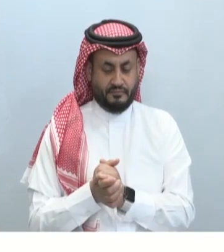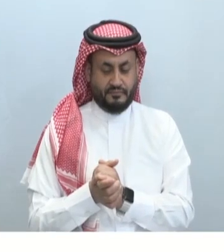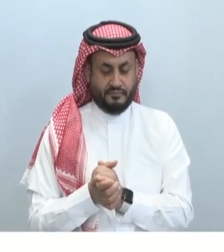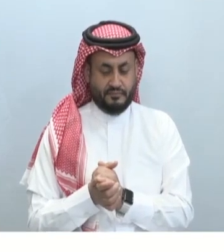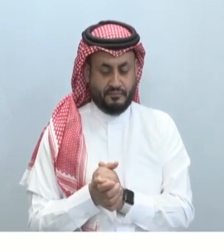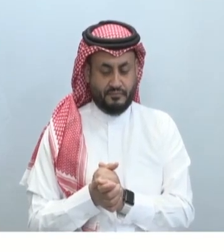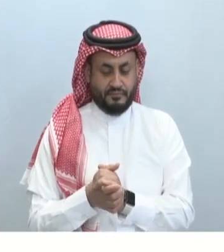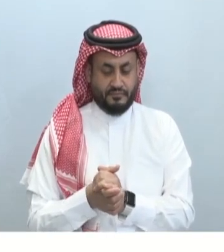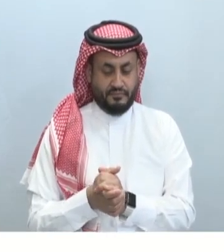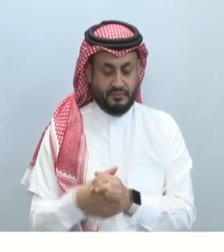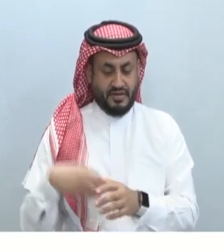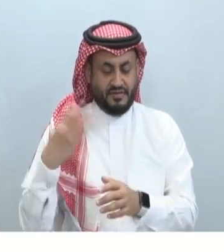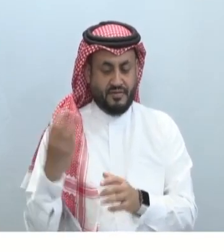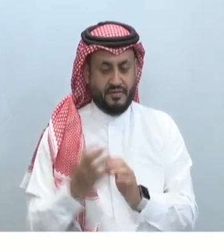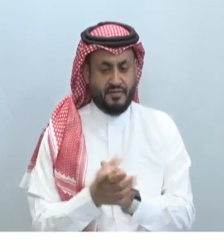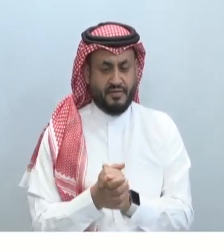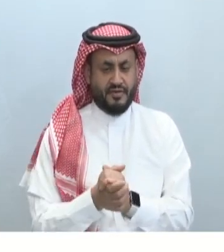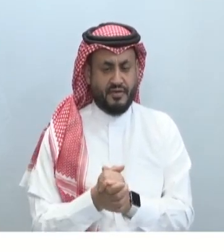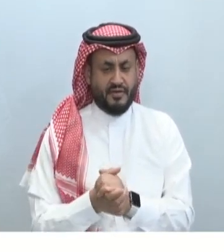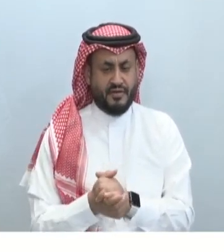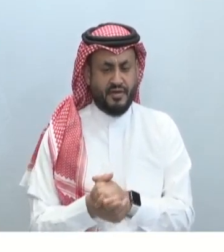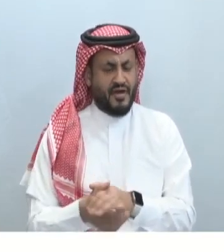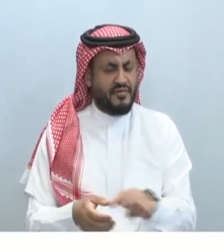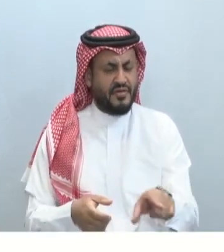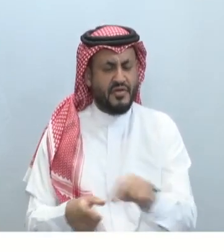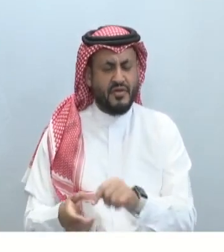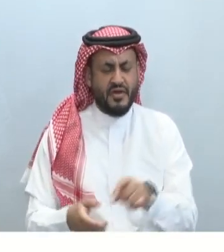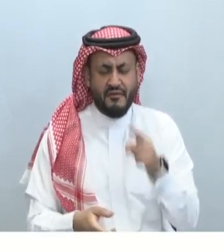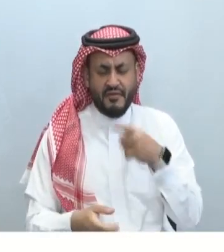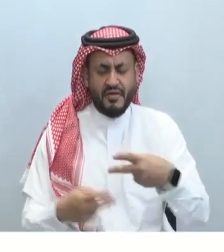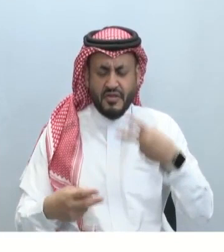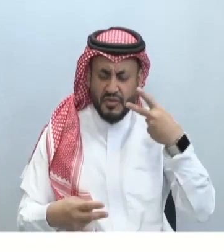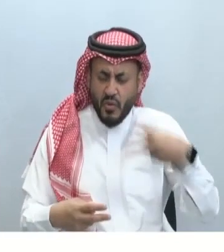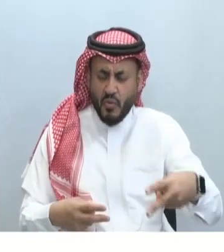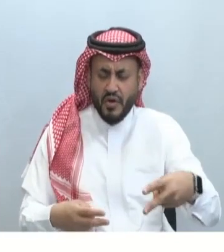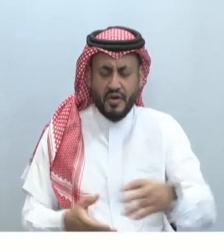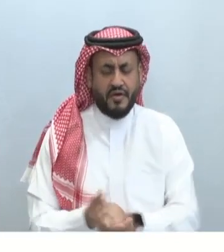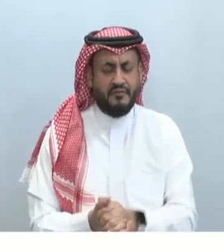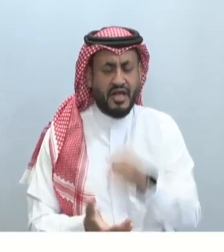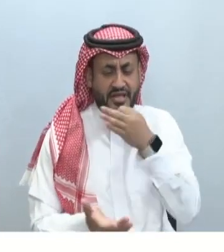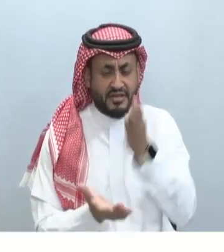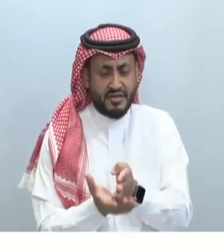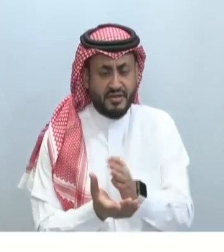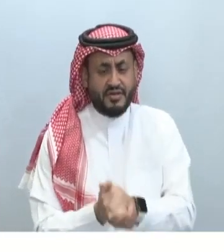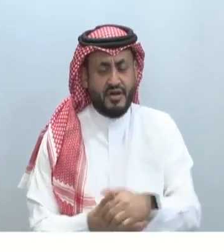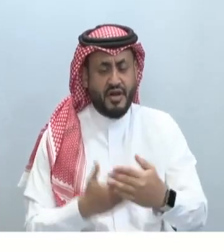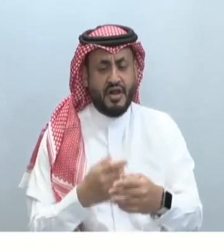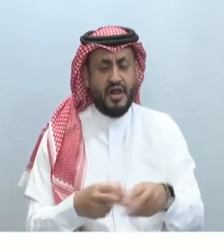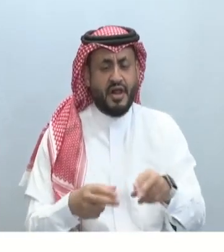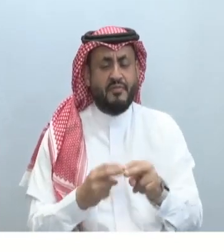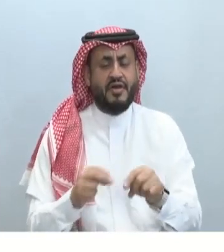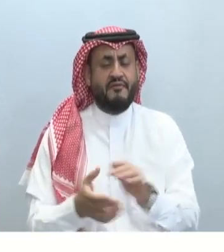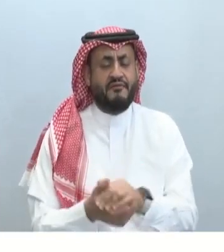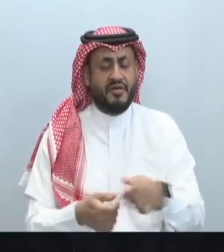بالخير اذا تحريت الصدق والامانه في اعمالك وتجارتك فان ذلك يعود عليك بالبركه نعم